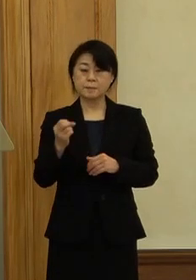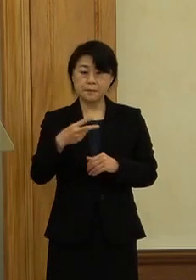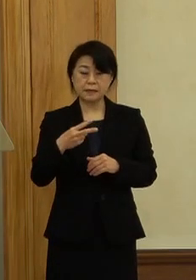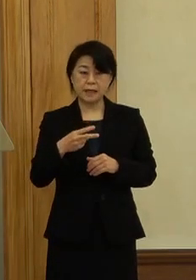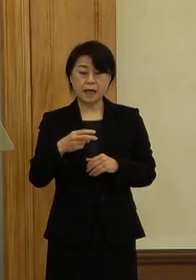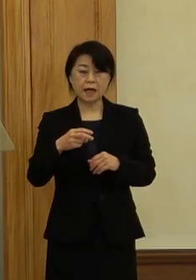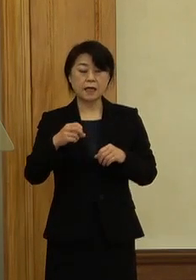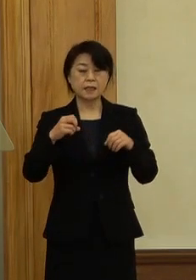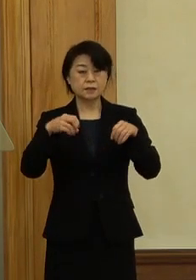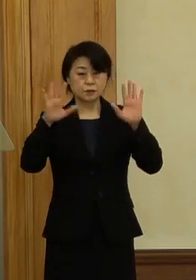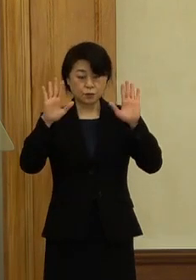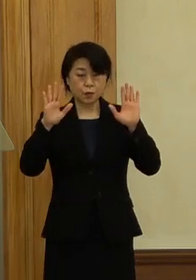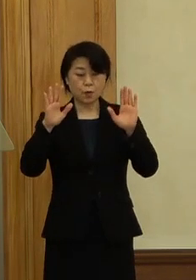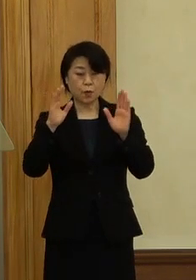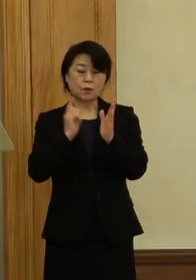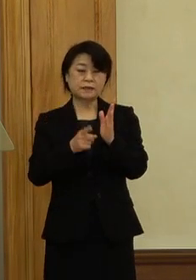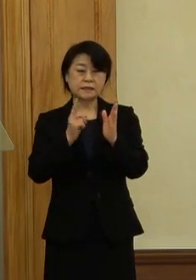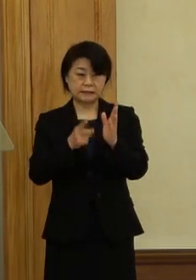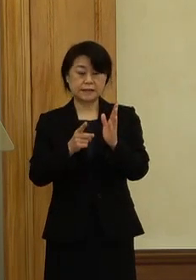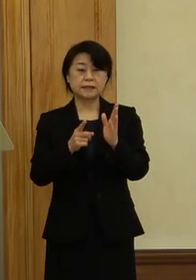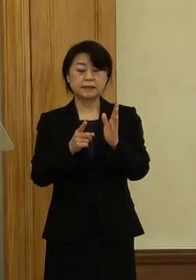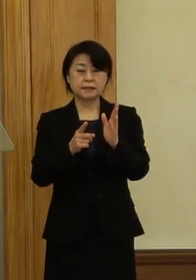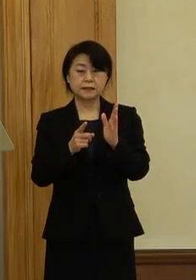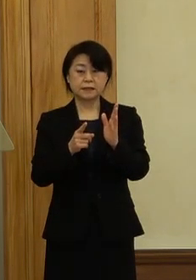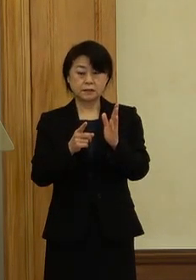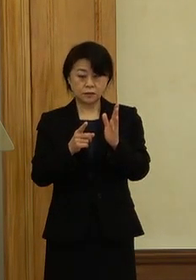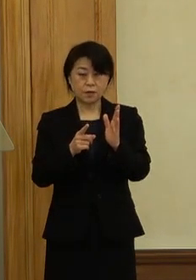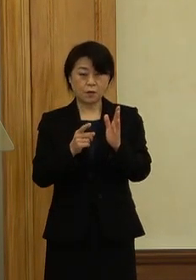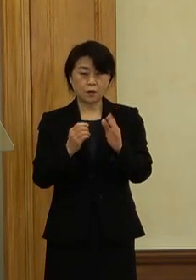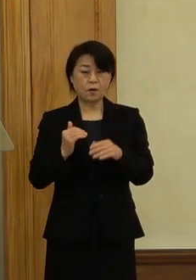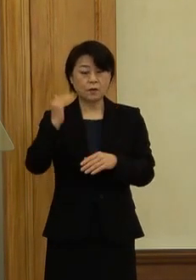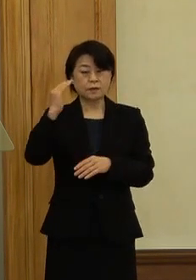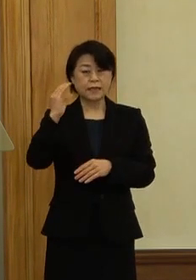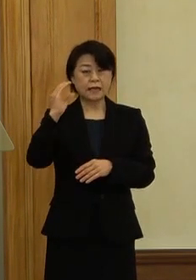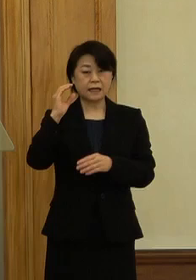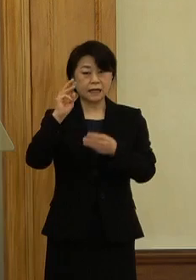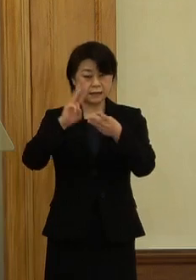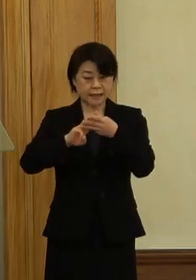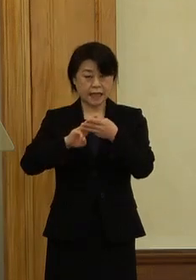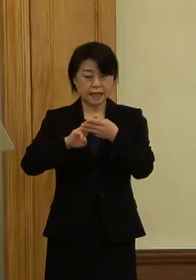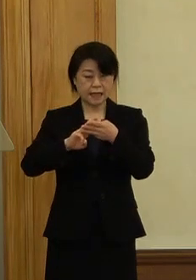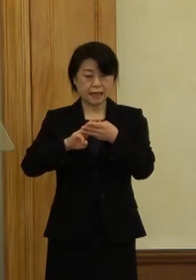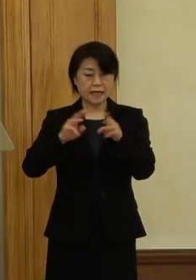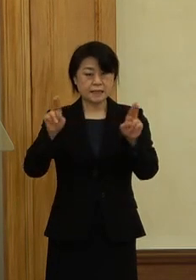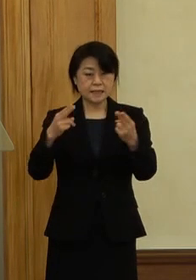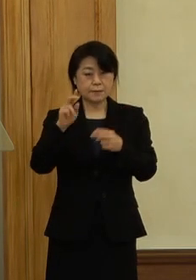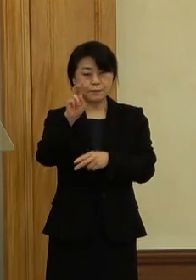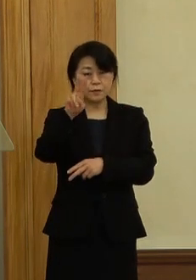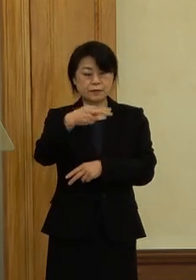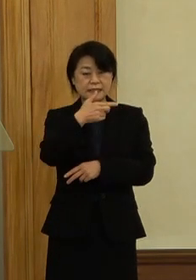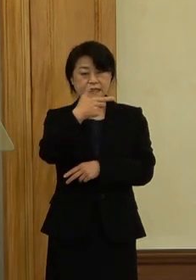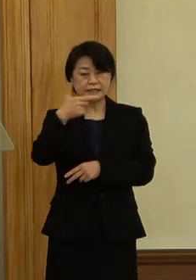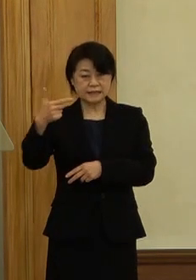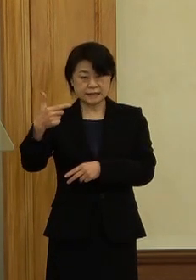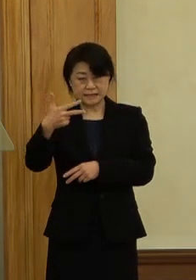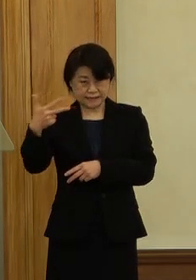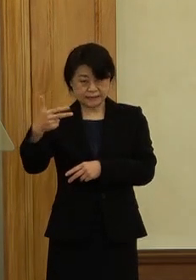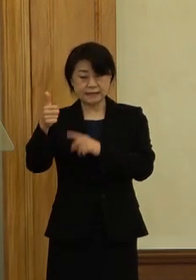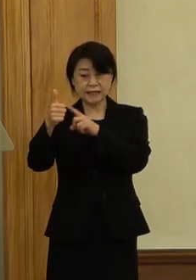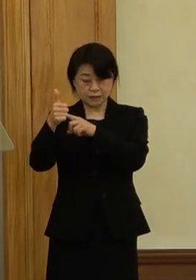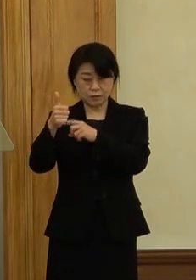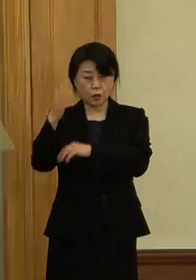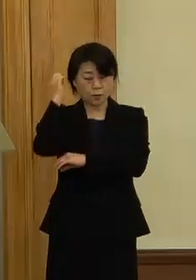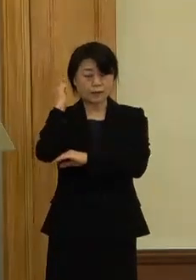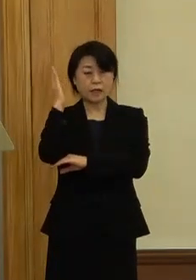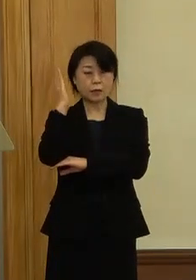商工寺 の財団の高田勝弘専務理事による記念講演を行います。